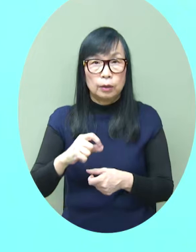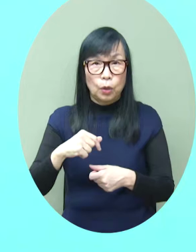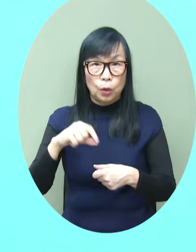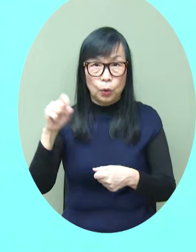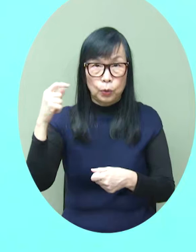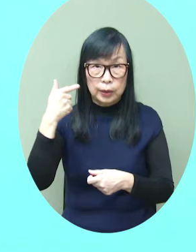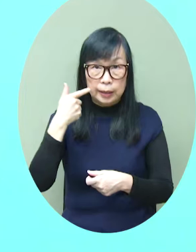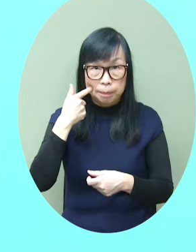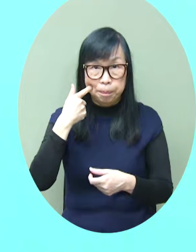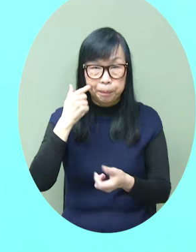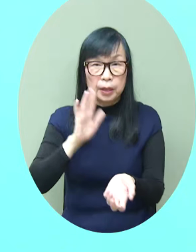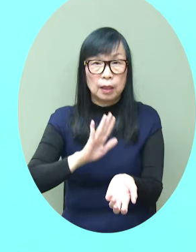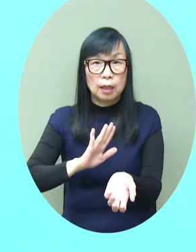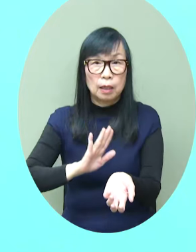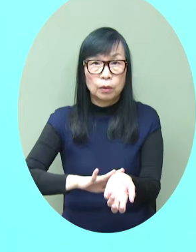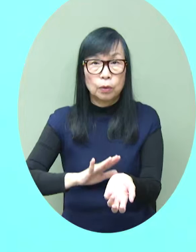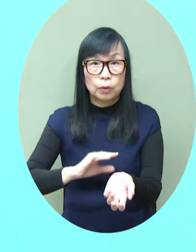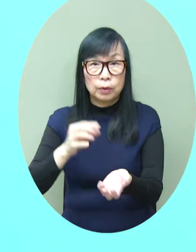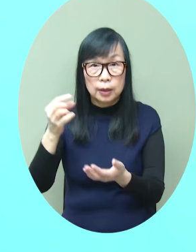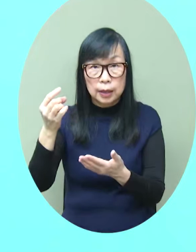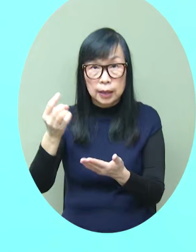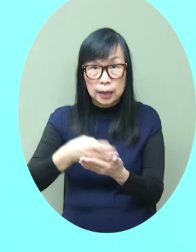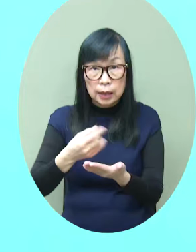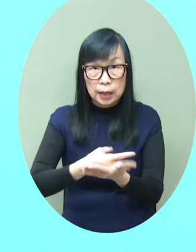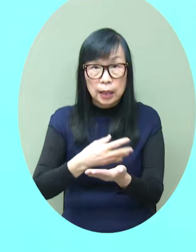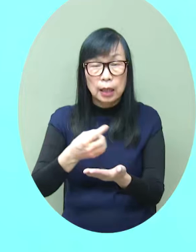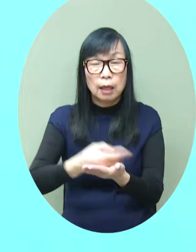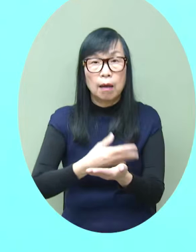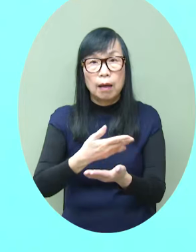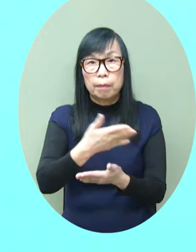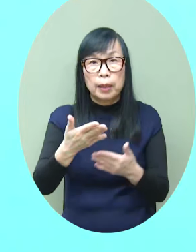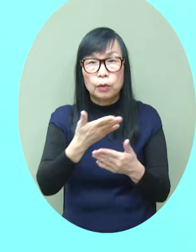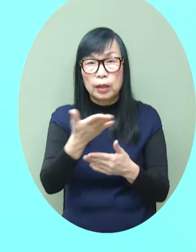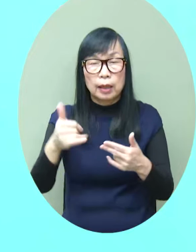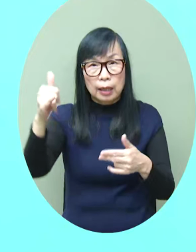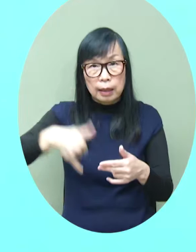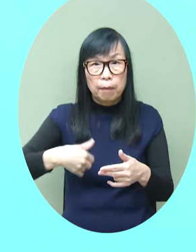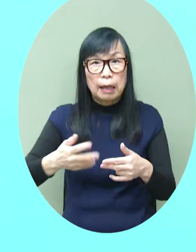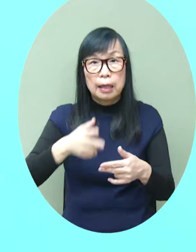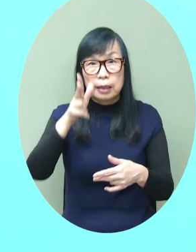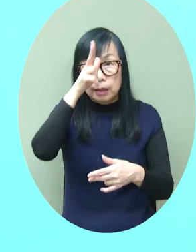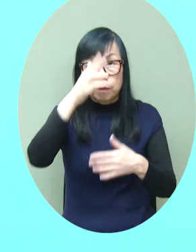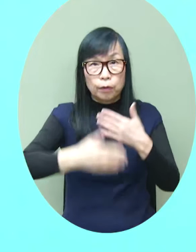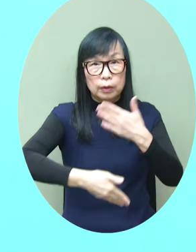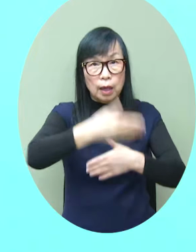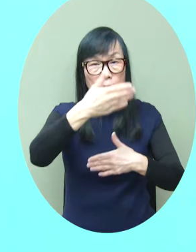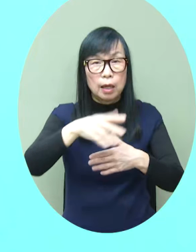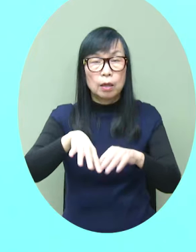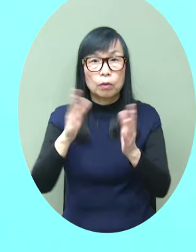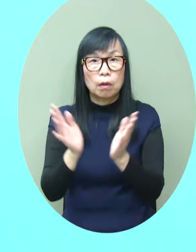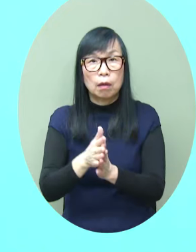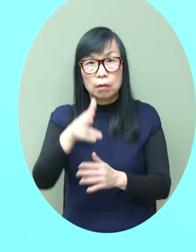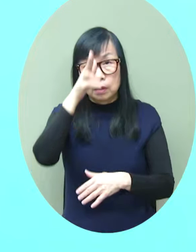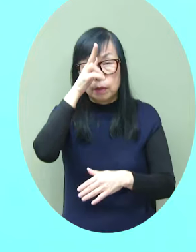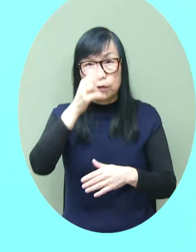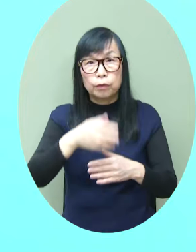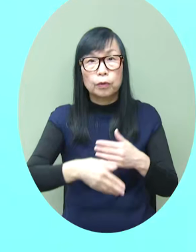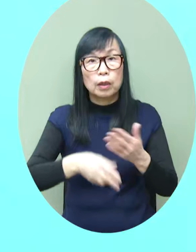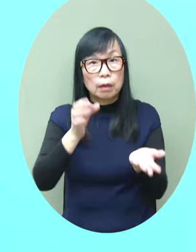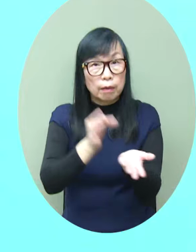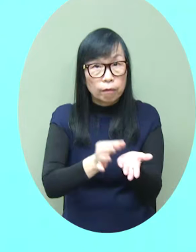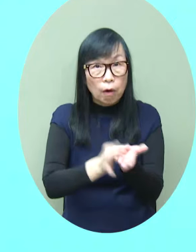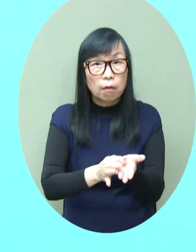呢啲防疫嘅措施，譬如最近我哋話。大家入嚟呢個政府大樓或者所有嘅政府處所咧，都要係用